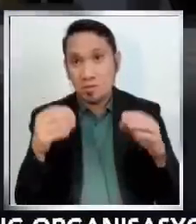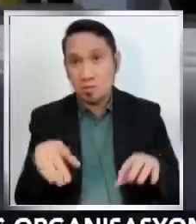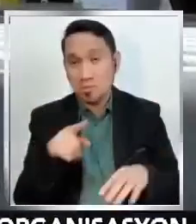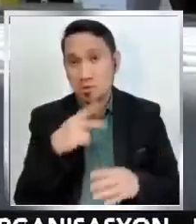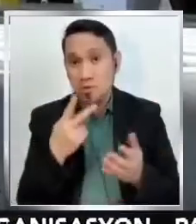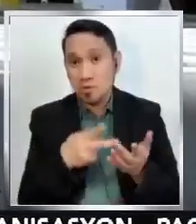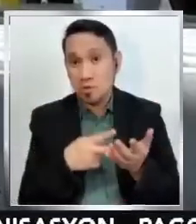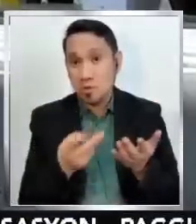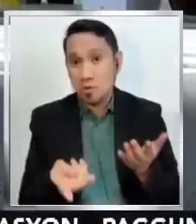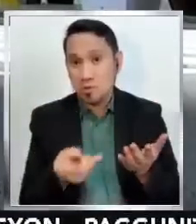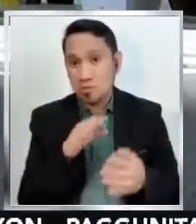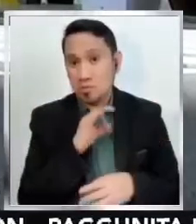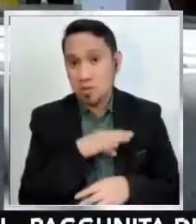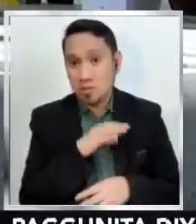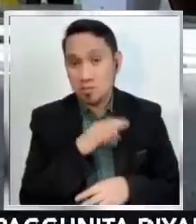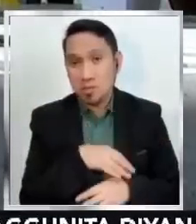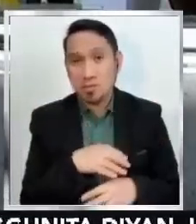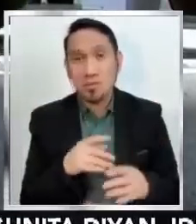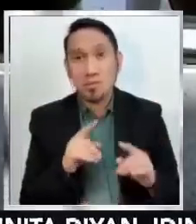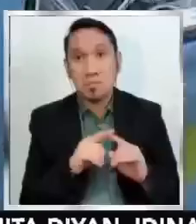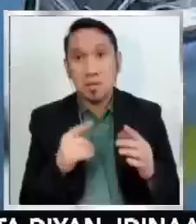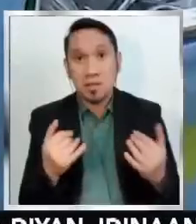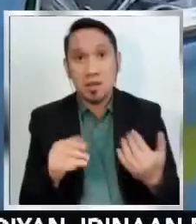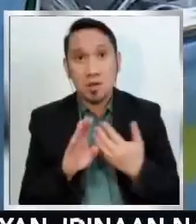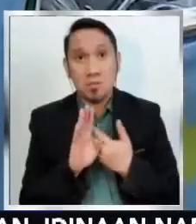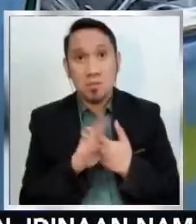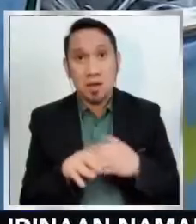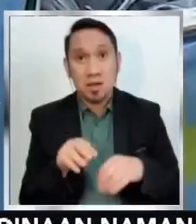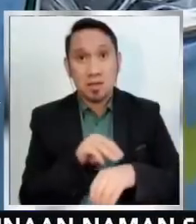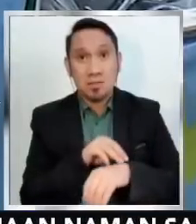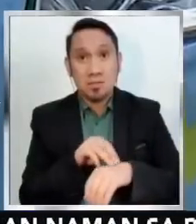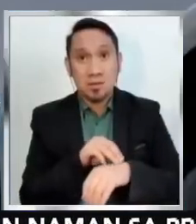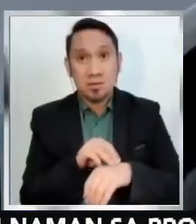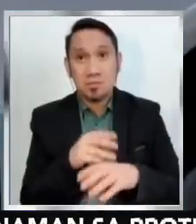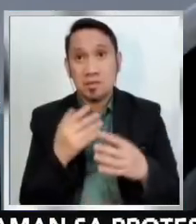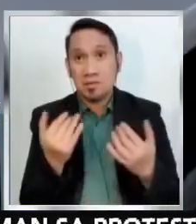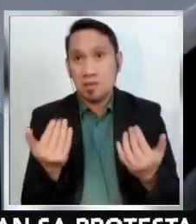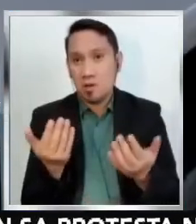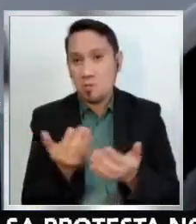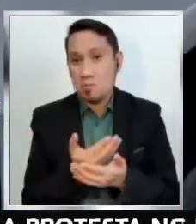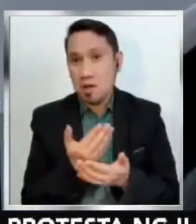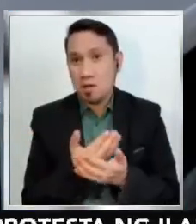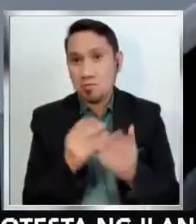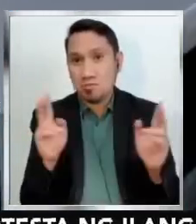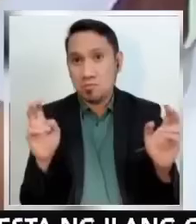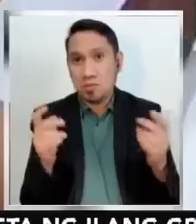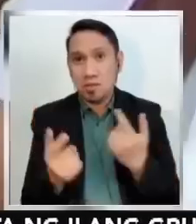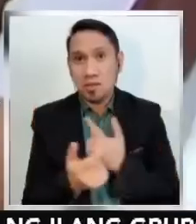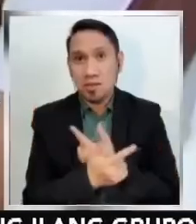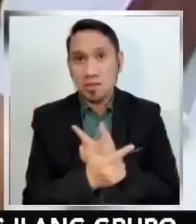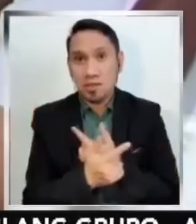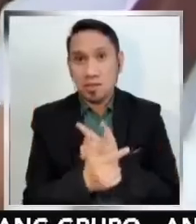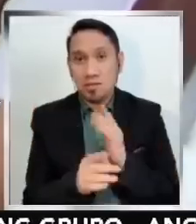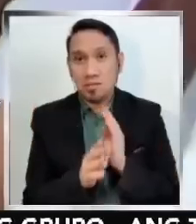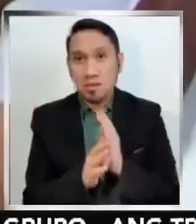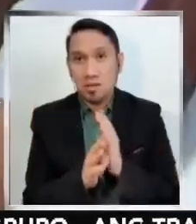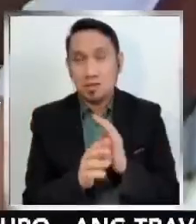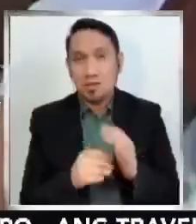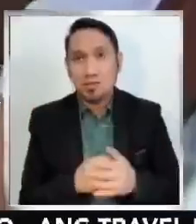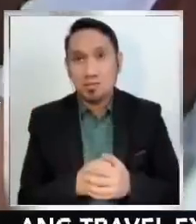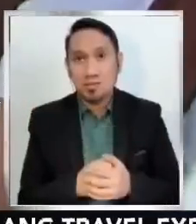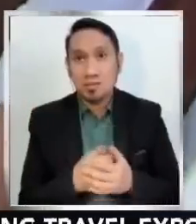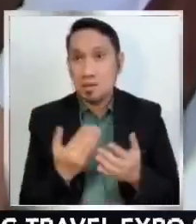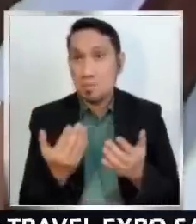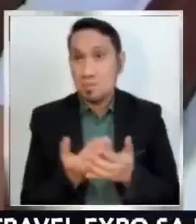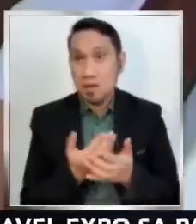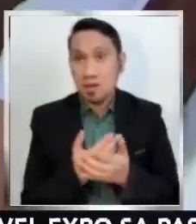ngayon, nagbabalik sa Makati? Meet the new love bus na pasok sa panahon ng mga Gen Z. Ang mga makabagong love bus na